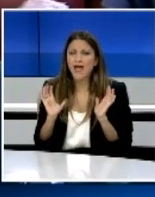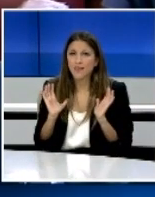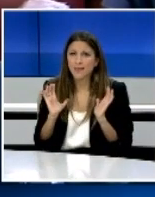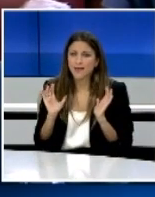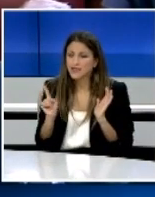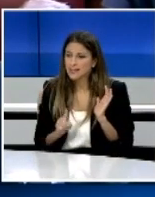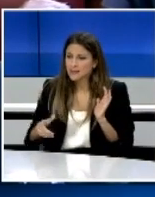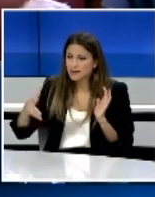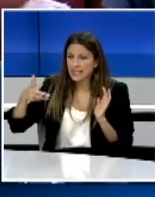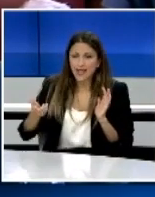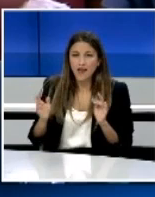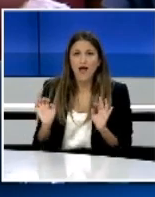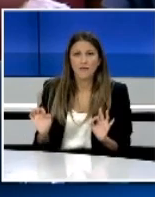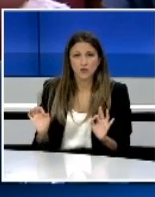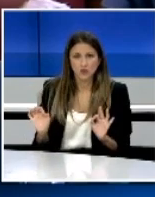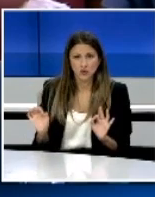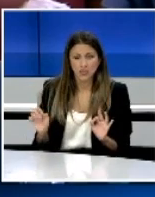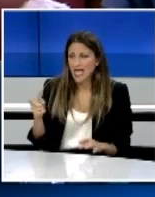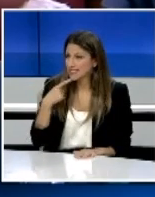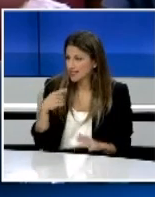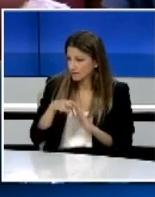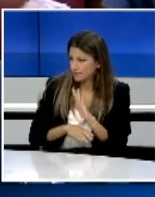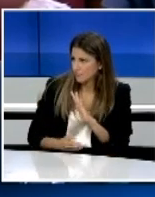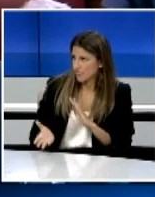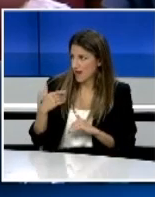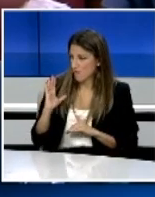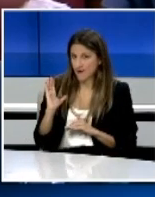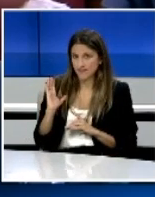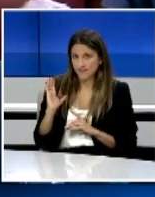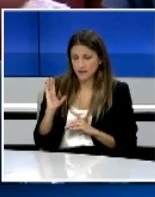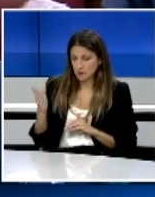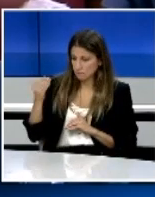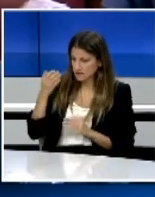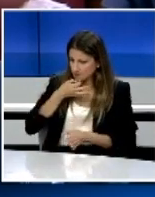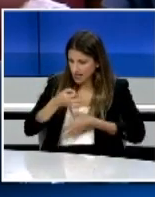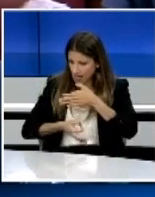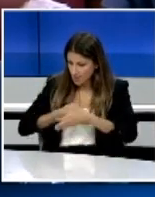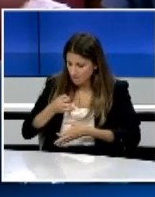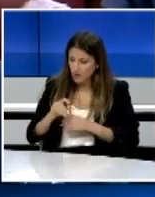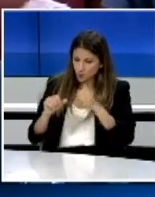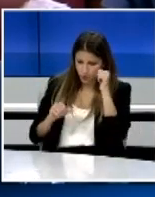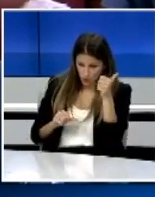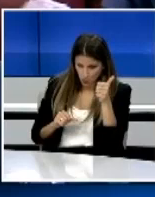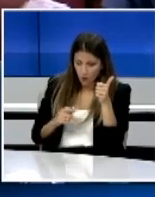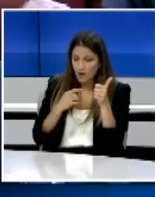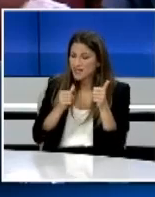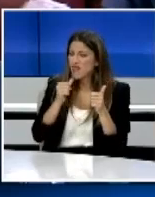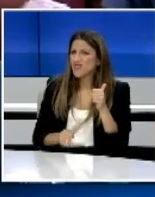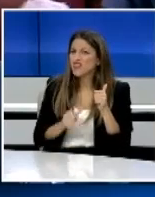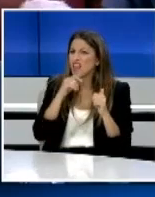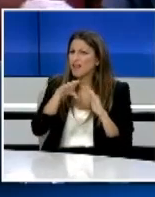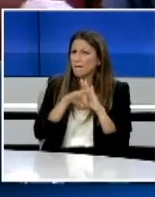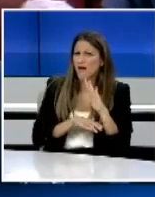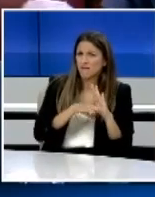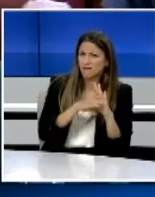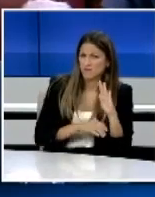αγνοείτε ότι υπάρχει πλαίσιο ρύθμισης. Σας είπα από του βήματος ότι το ένα αφορά προεδρικό διάταγμα επί των